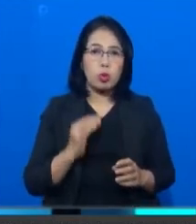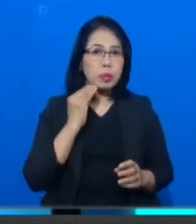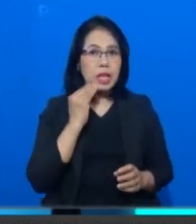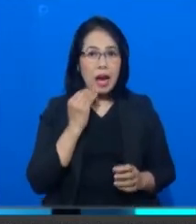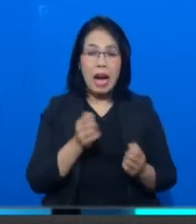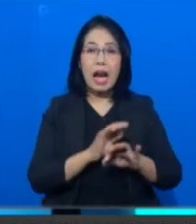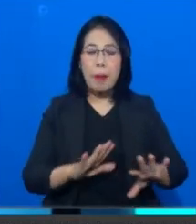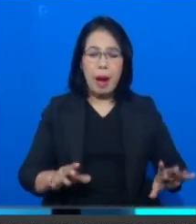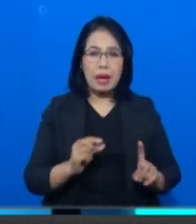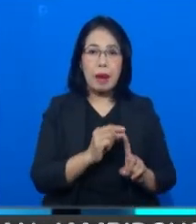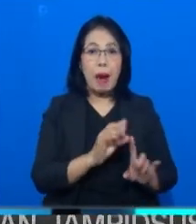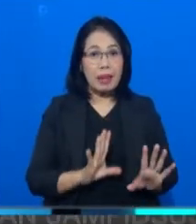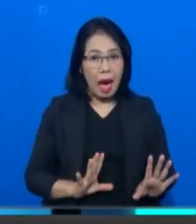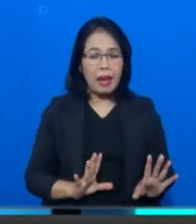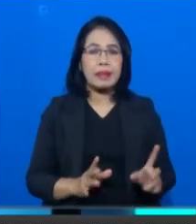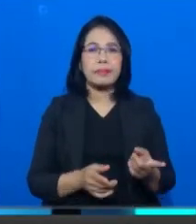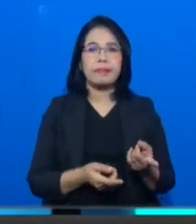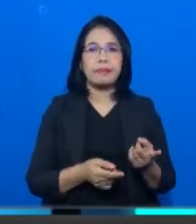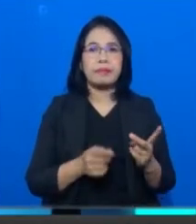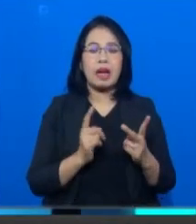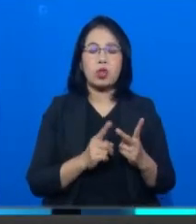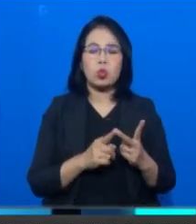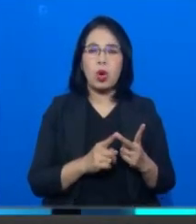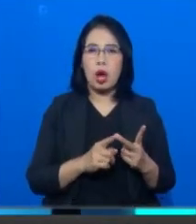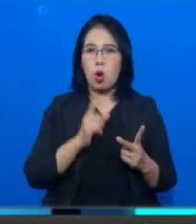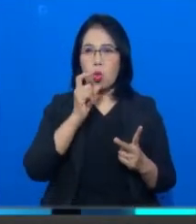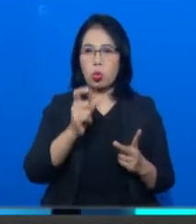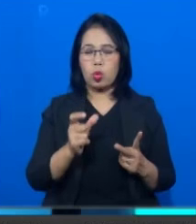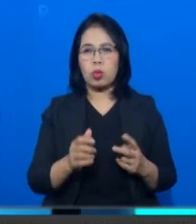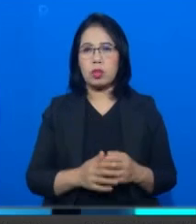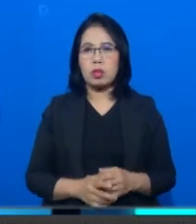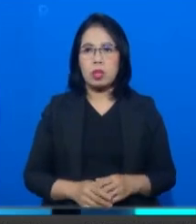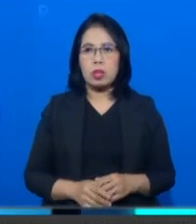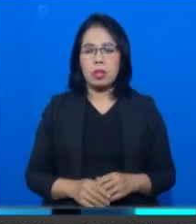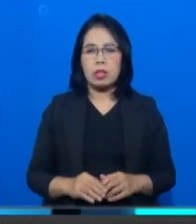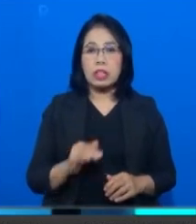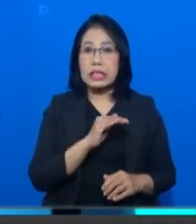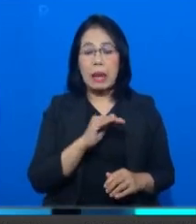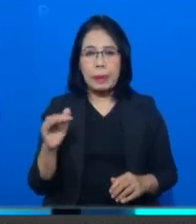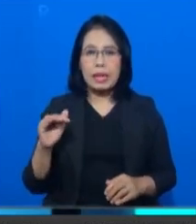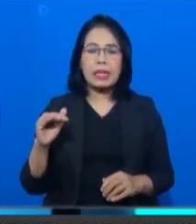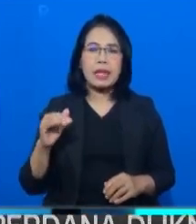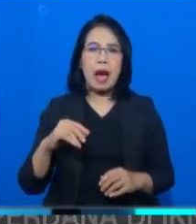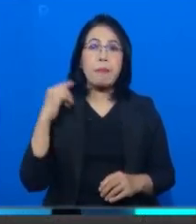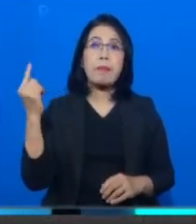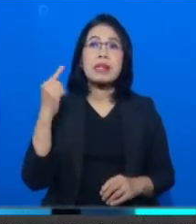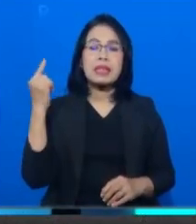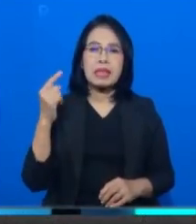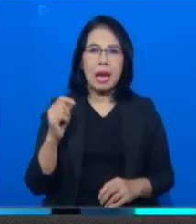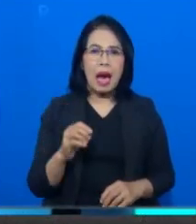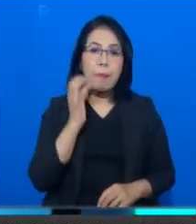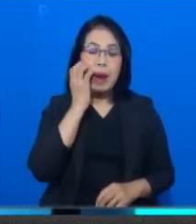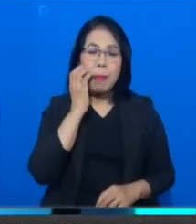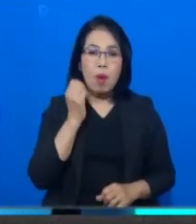solid. Atau yang kedua, disebutkan demi stabilitas pemerintahan Prabowo Gibran ke depan. Di situ kan ada